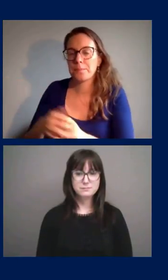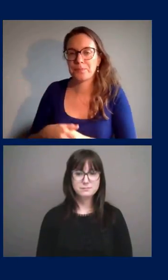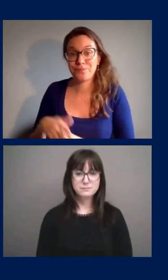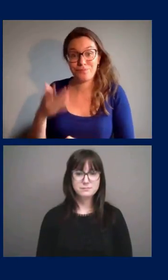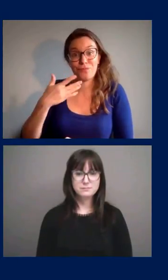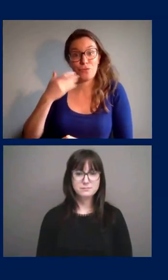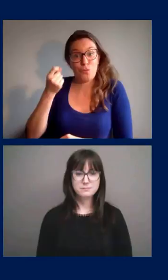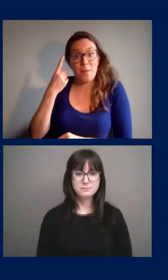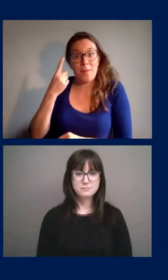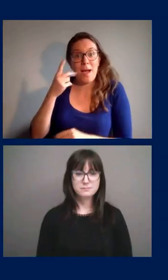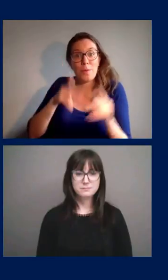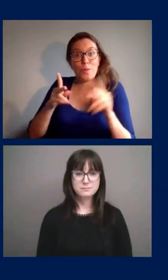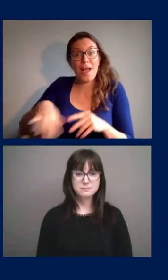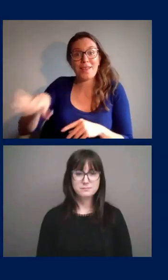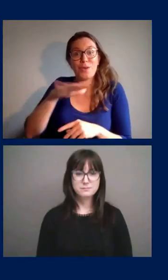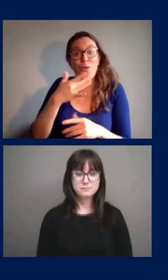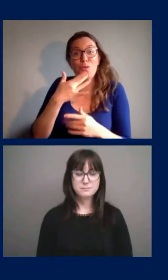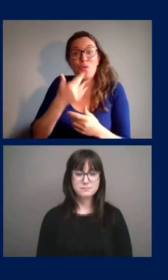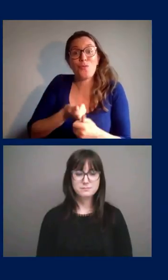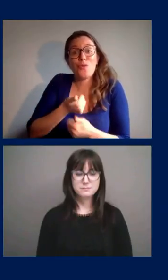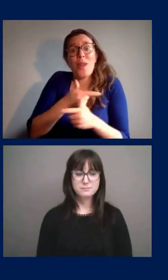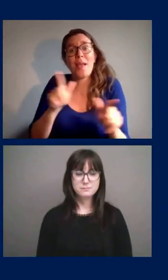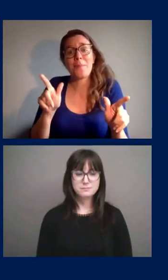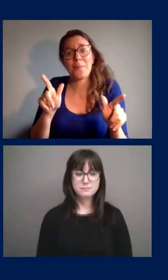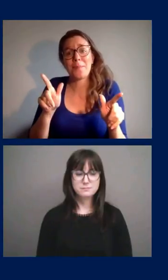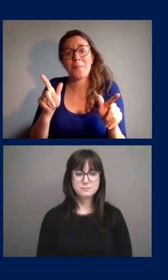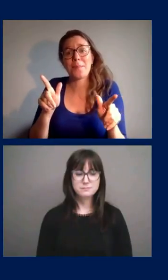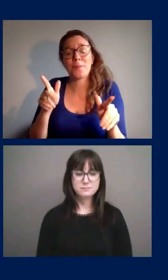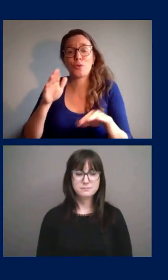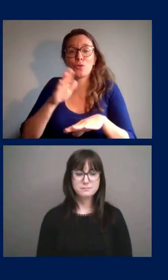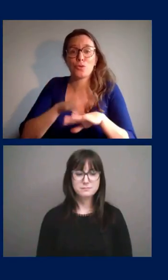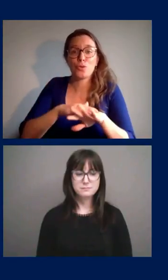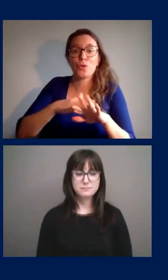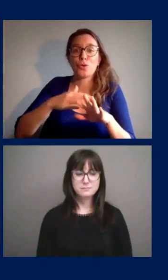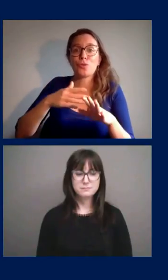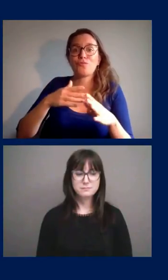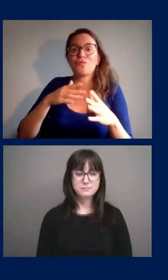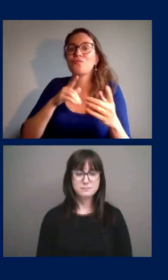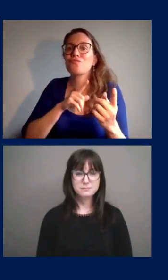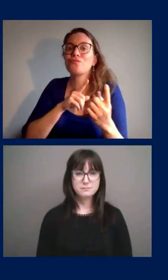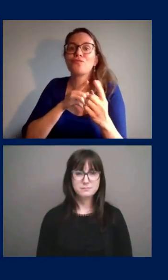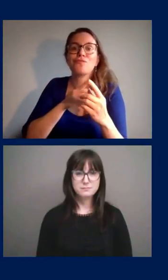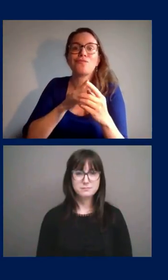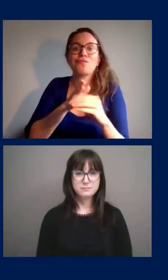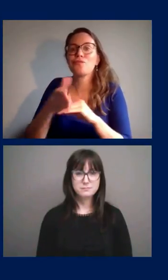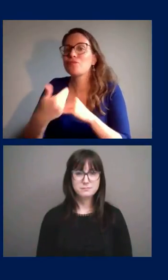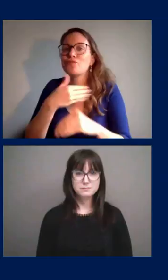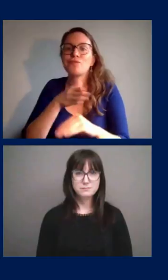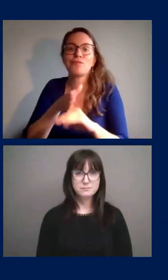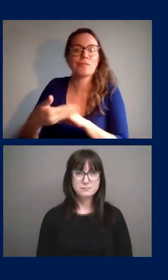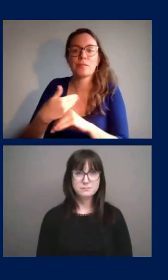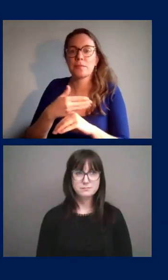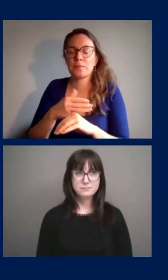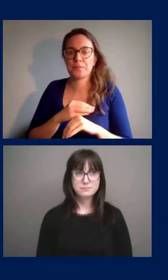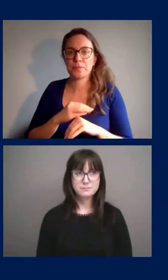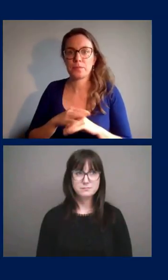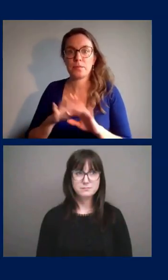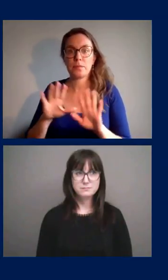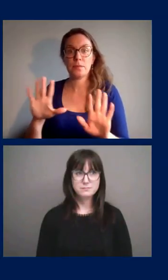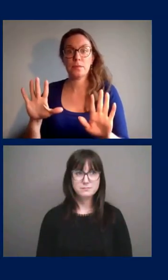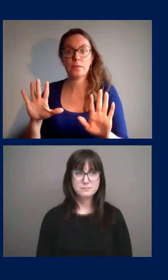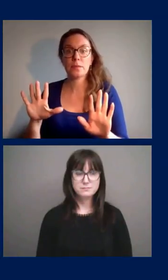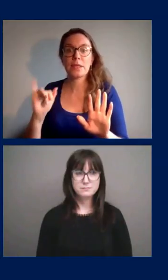avoir plus de liberté concernant les visiteurs ah si c'est une question de santé